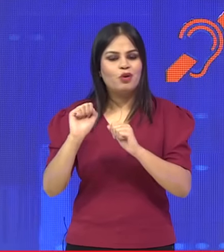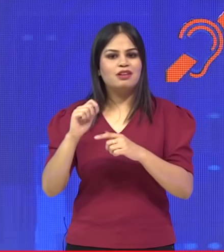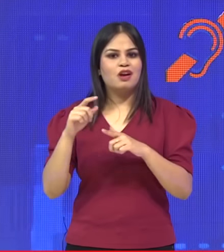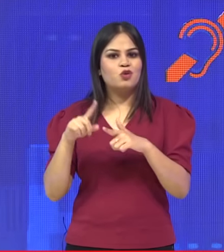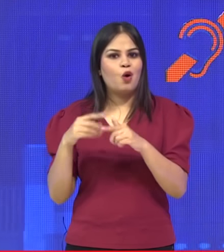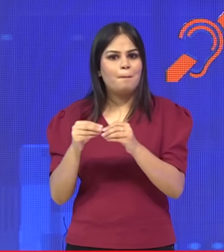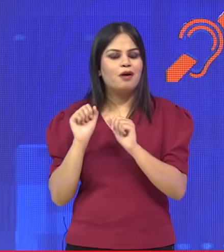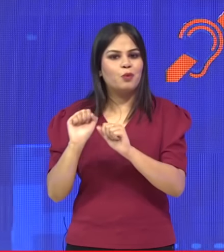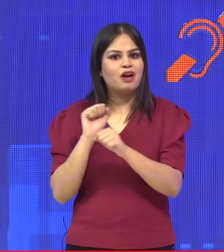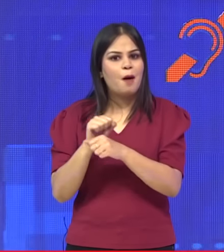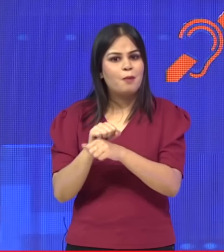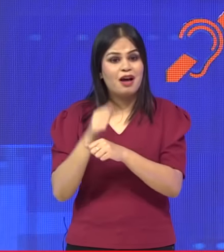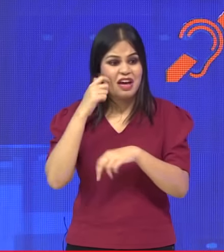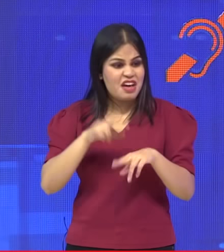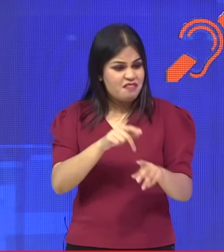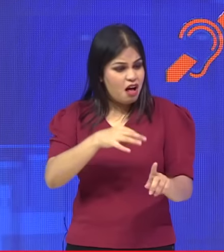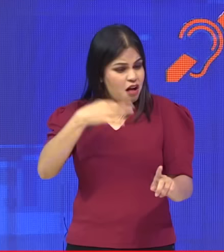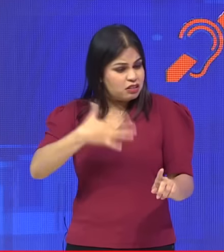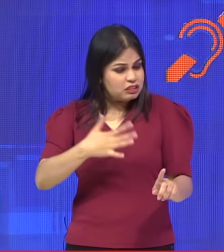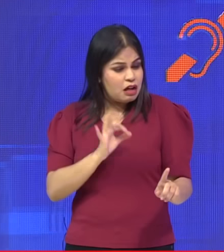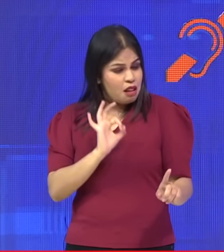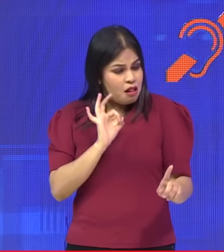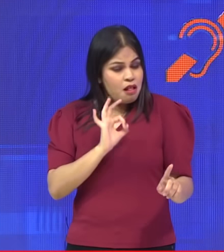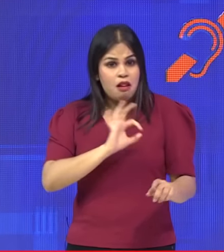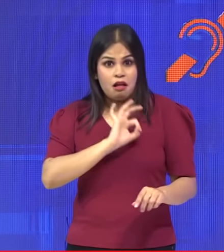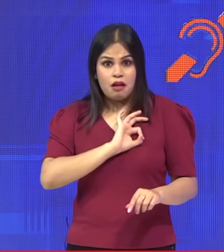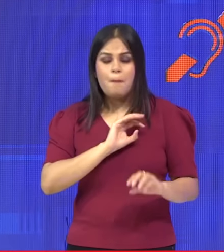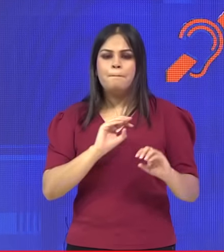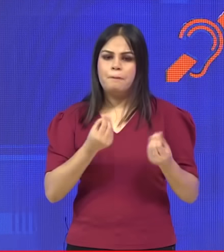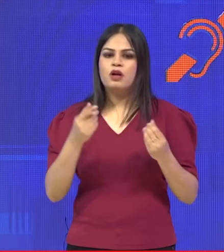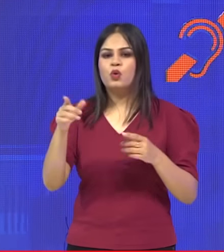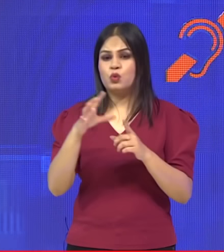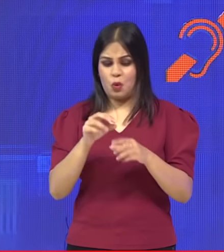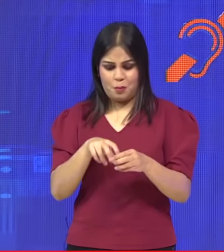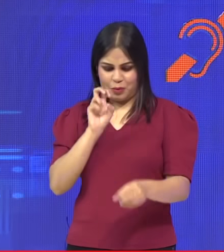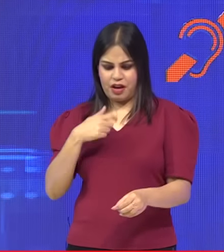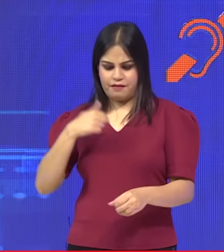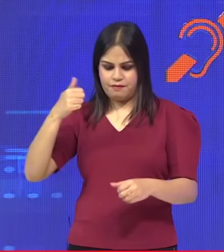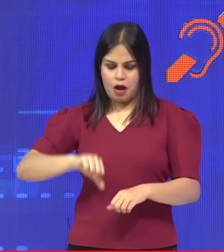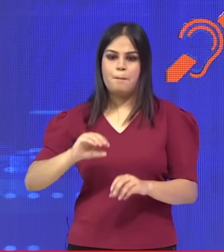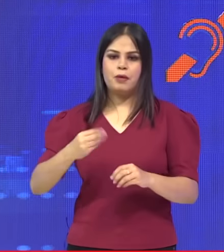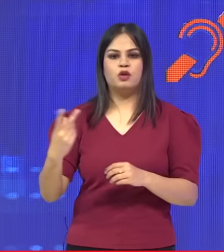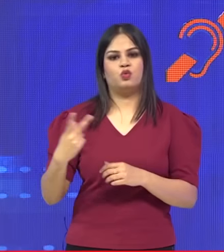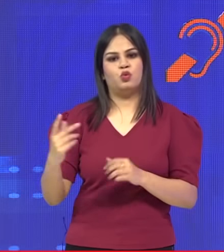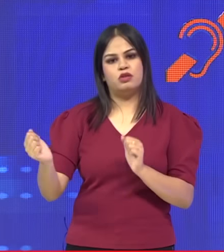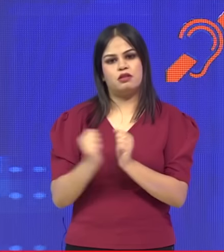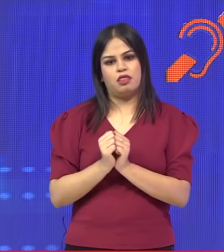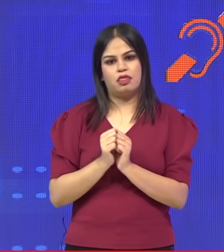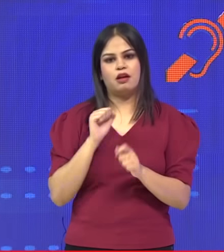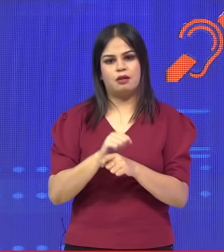आपको की यू डू नोट वांट तू बैक आउट ऑफ आईटी और यू मेक सर डेट एवरीथिंग इस ओके बिटवीन